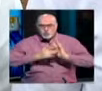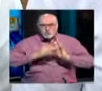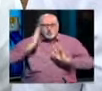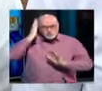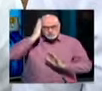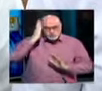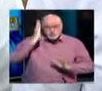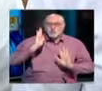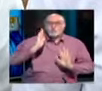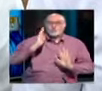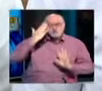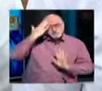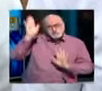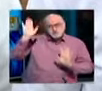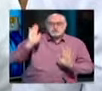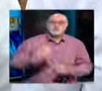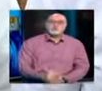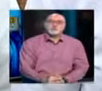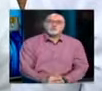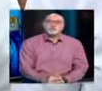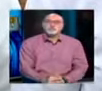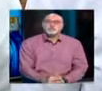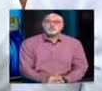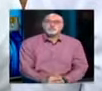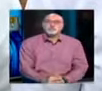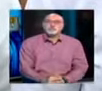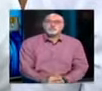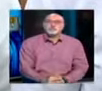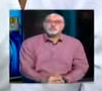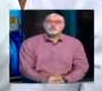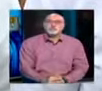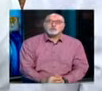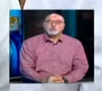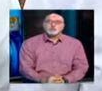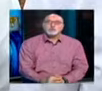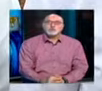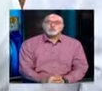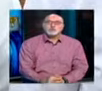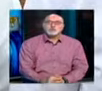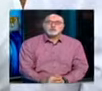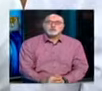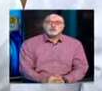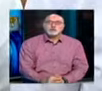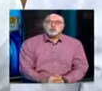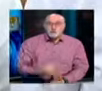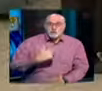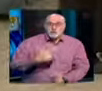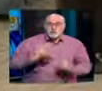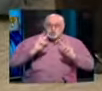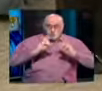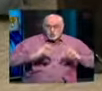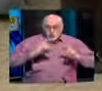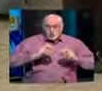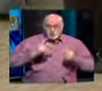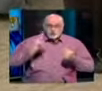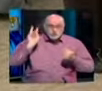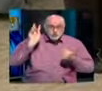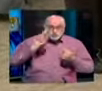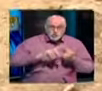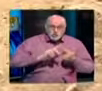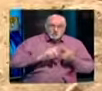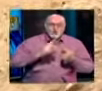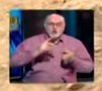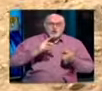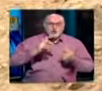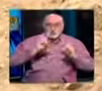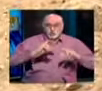خاصه الابقار الداخله على السوق، ومراقبه ايضا وسائل التنقل. فيما يخص